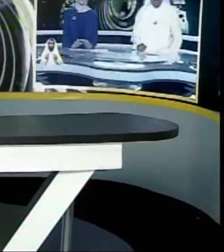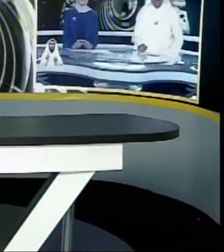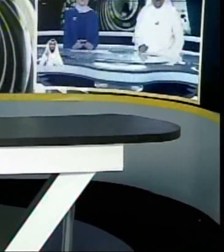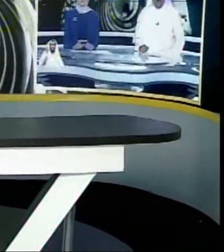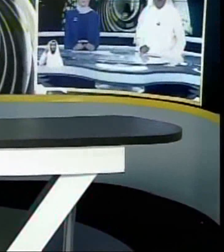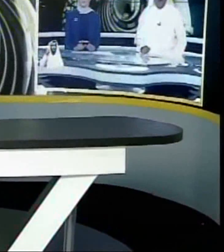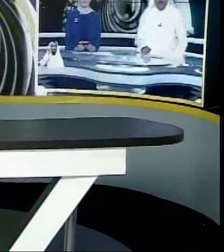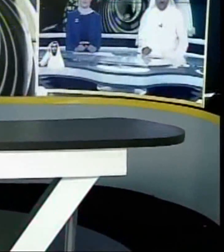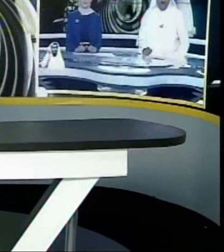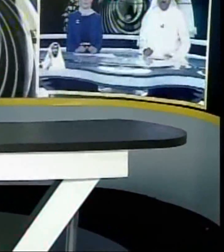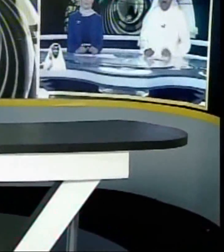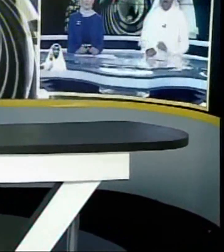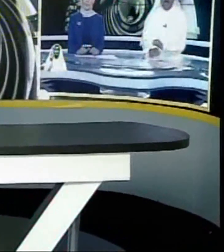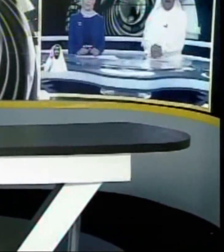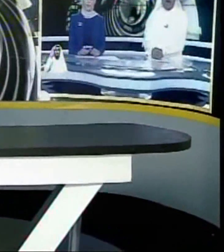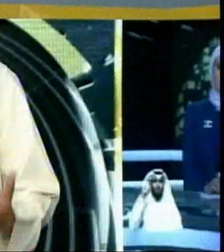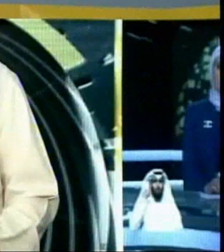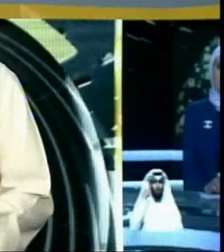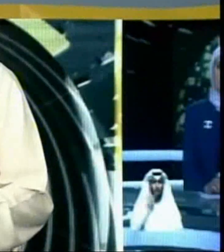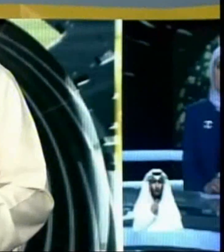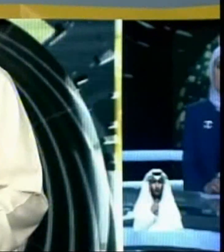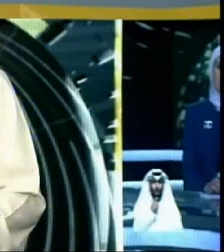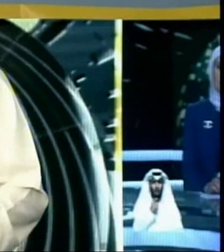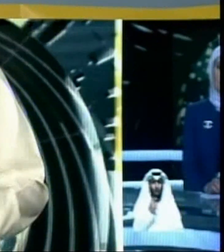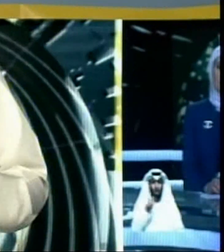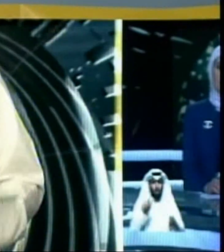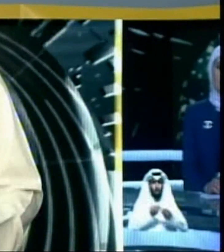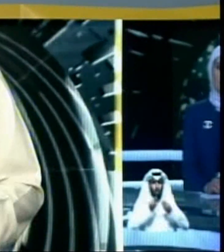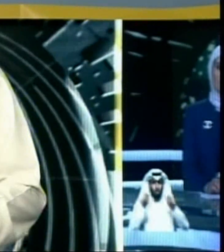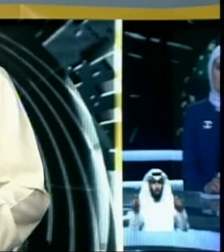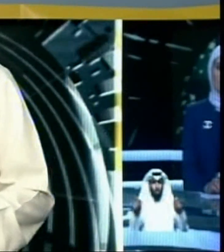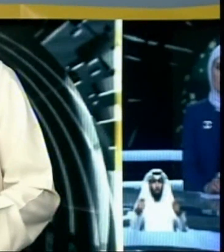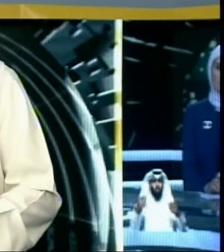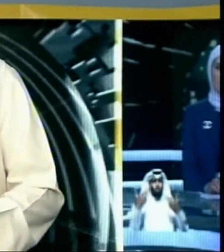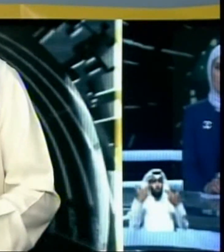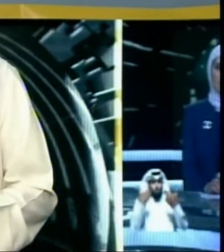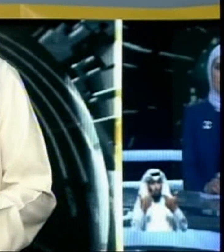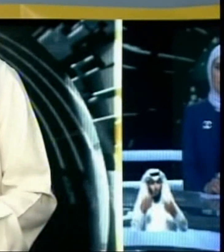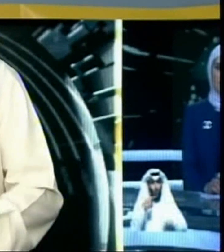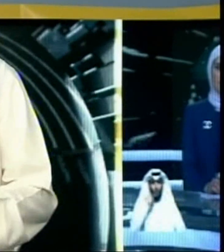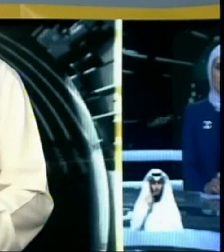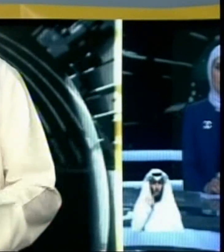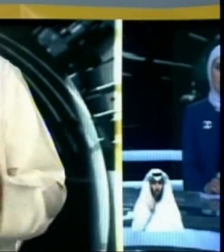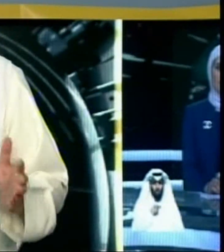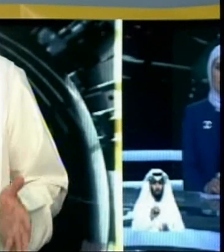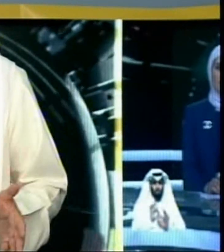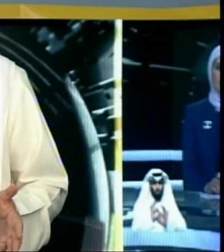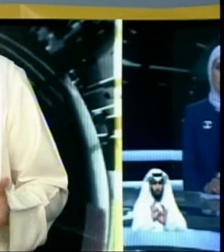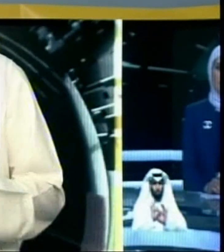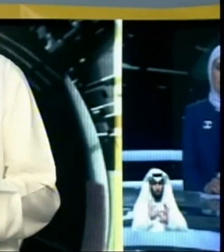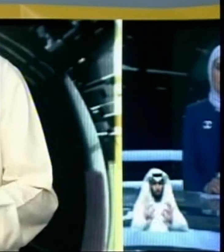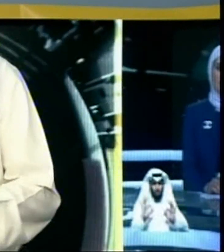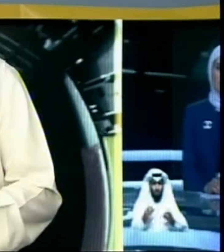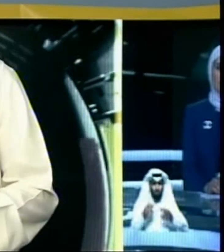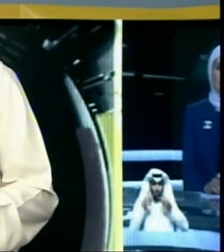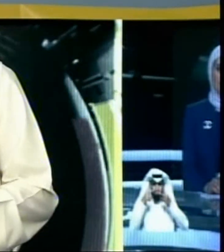وهو الزميل الإعلامي محمد السداني حول تجربته مع الإعلام. وأيضا هناك أيضا موضوع يتعلق ما بين مستقبل